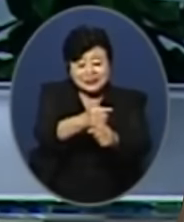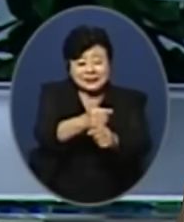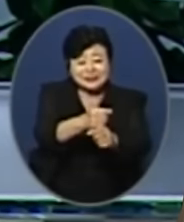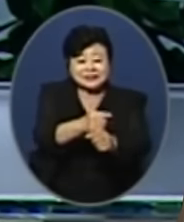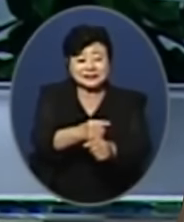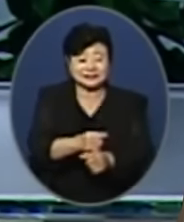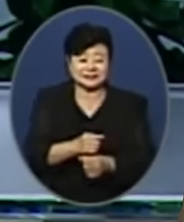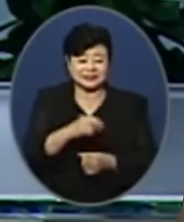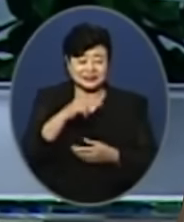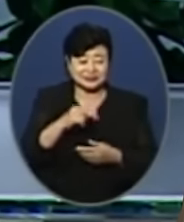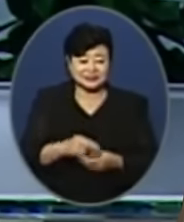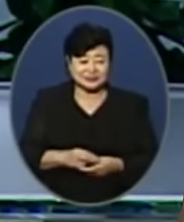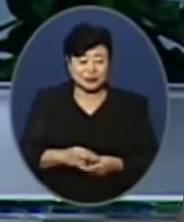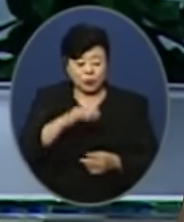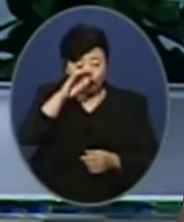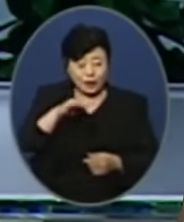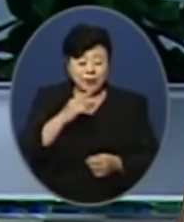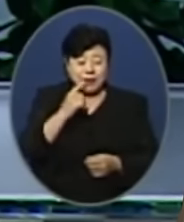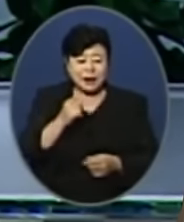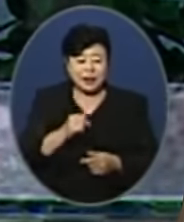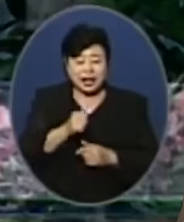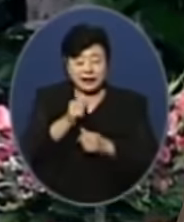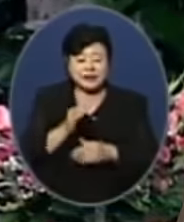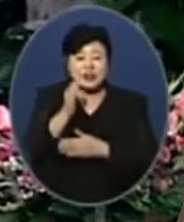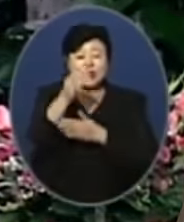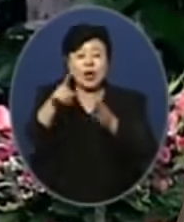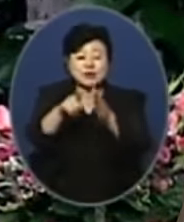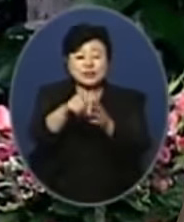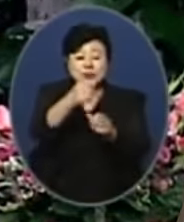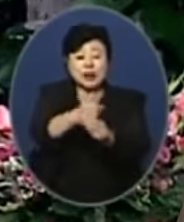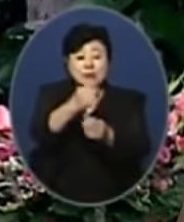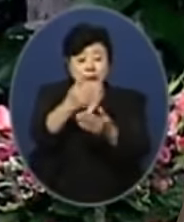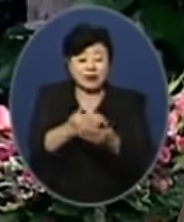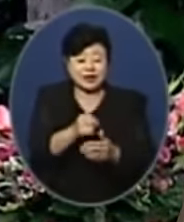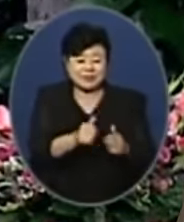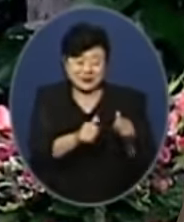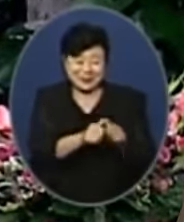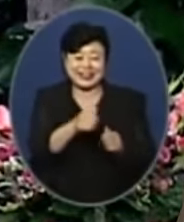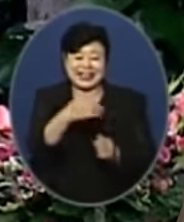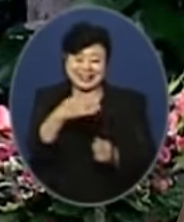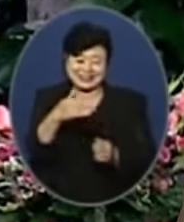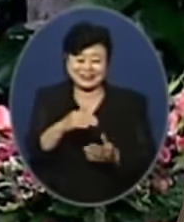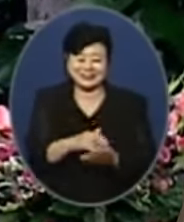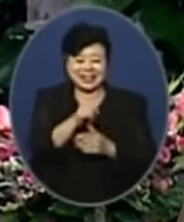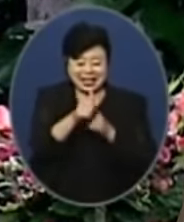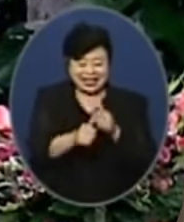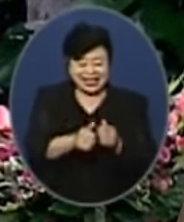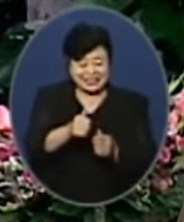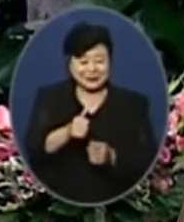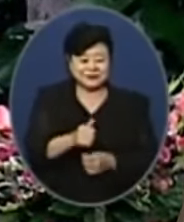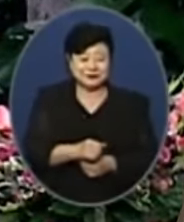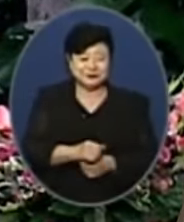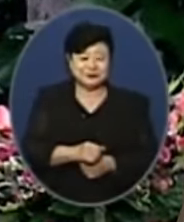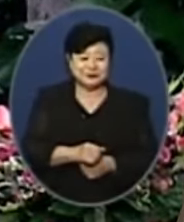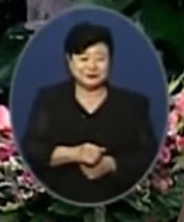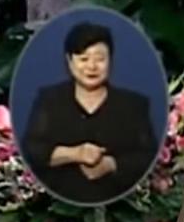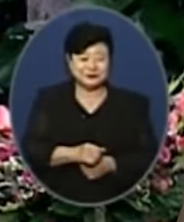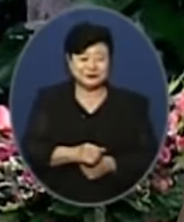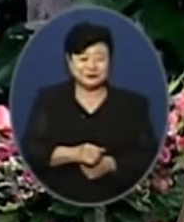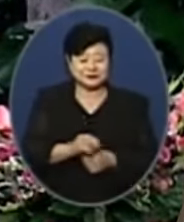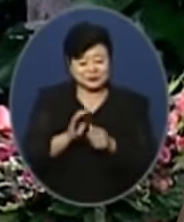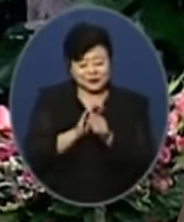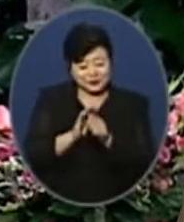오게 하라. 우리는 하나님의 영광을 위해서 지음을 받았기 때문에 하나님 곁에 가서 하나님이 우리를